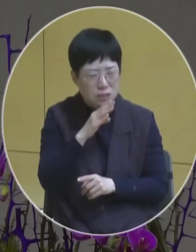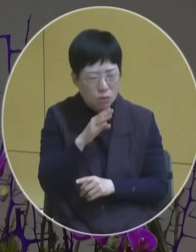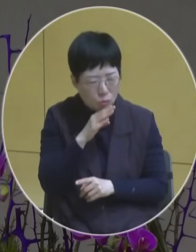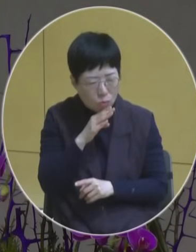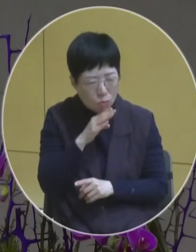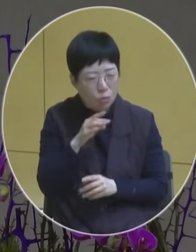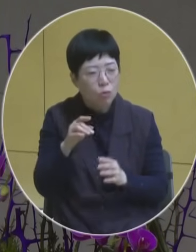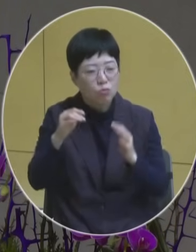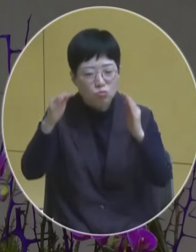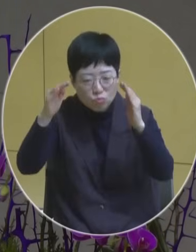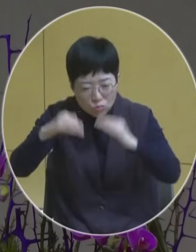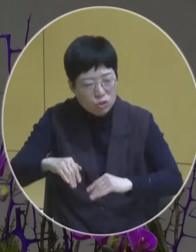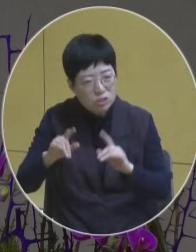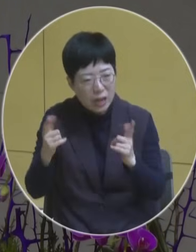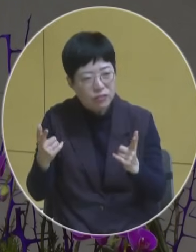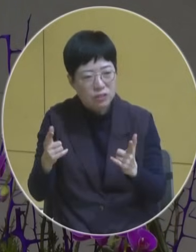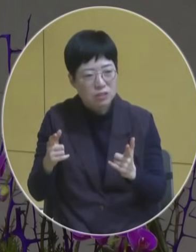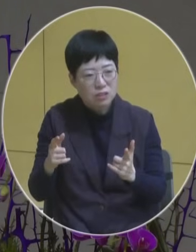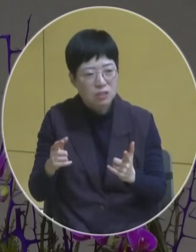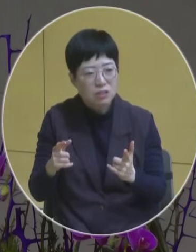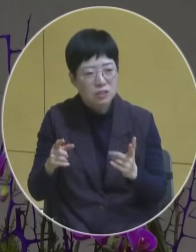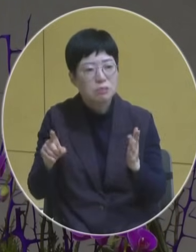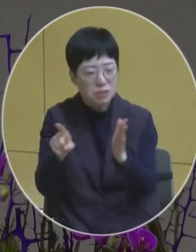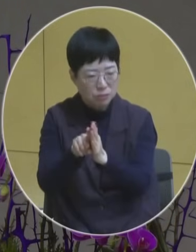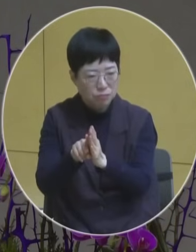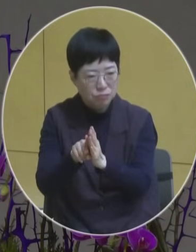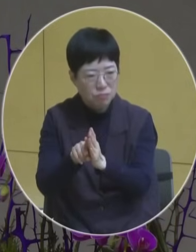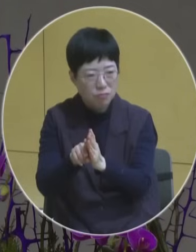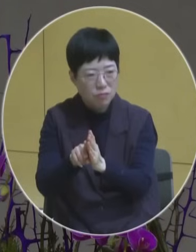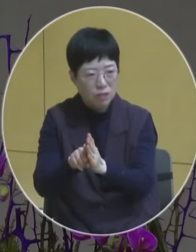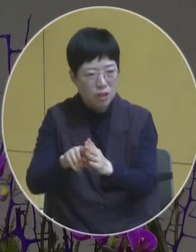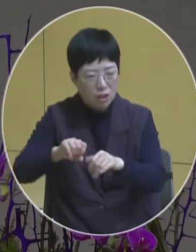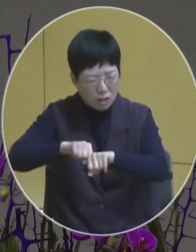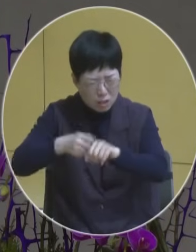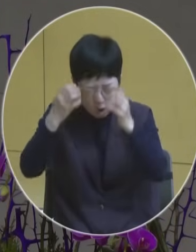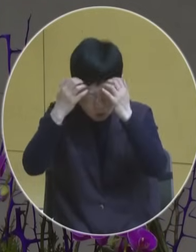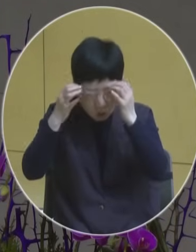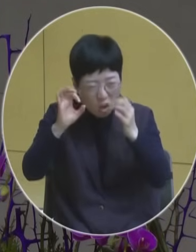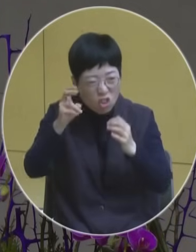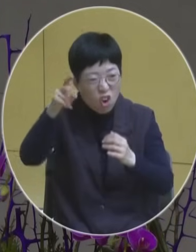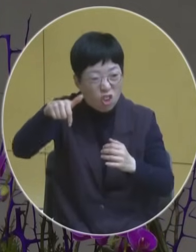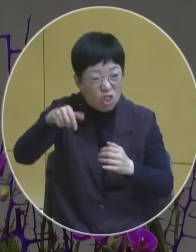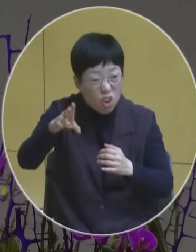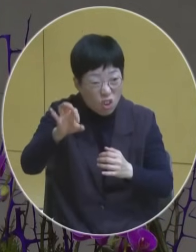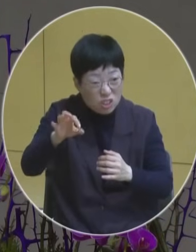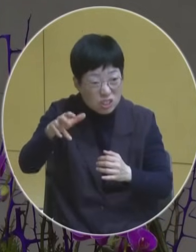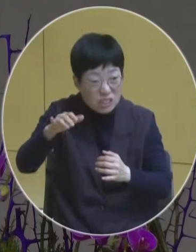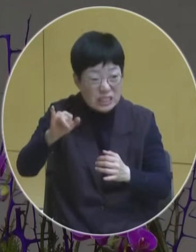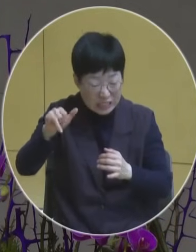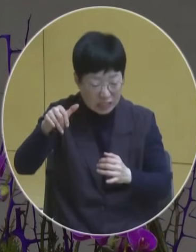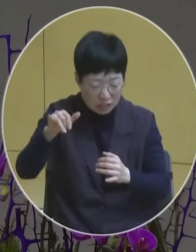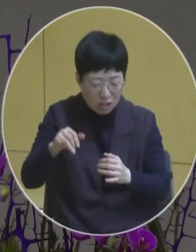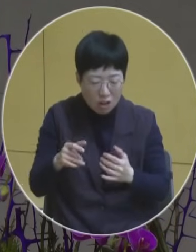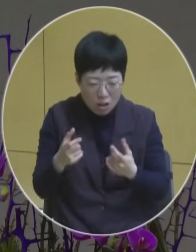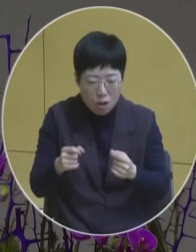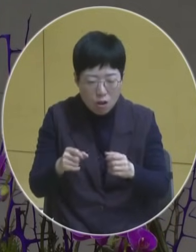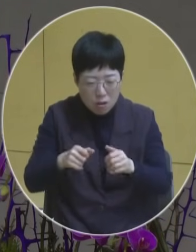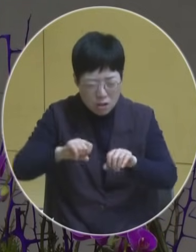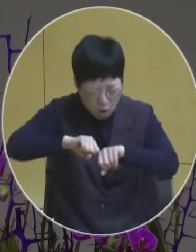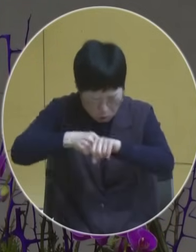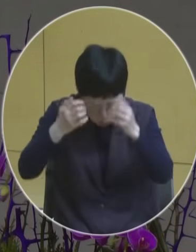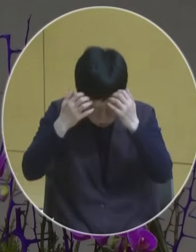사람은 무너지지 않는 것을 말합니다. 역경지수라는 말이 있어요. 수많은 역경에도 굴복하지